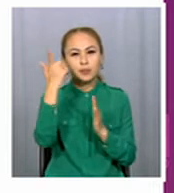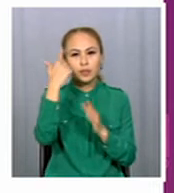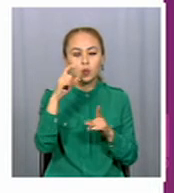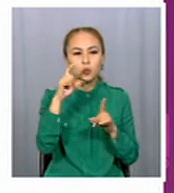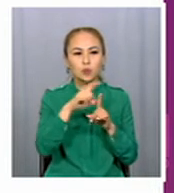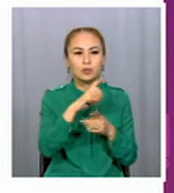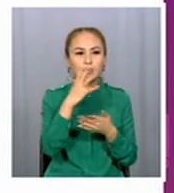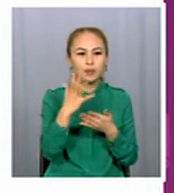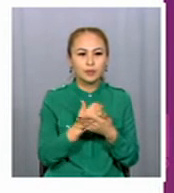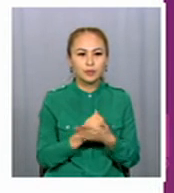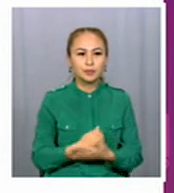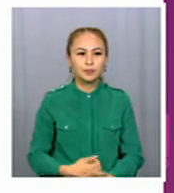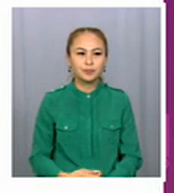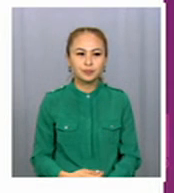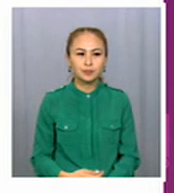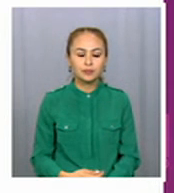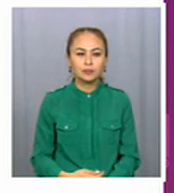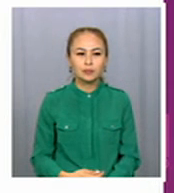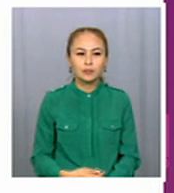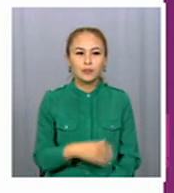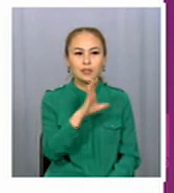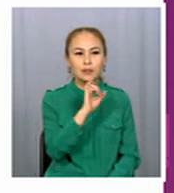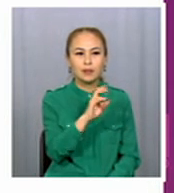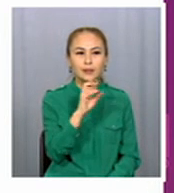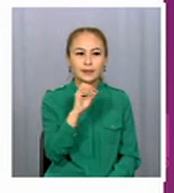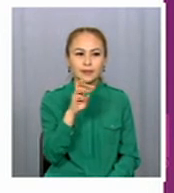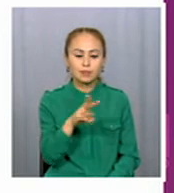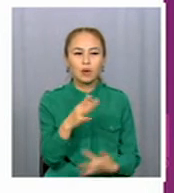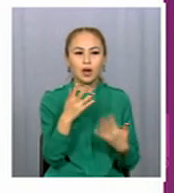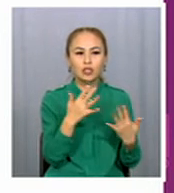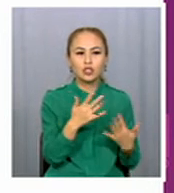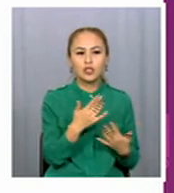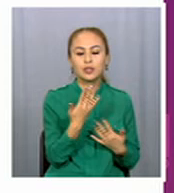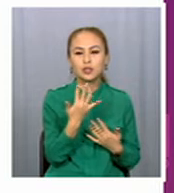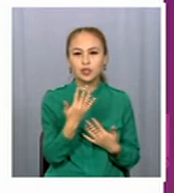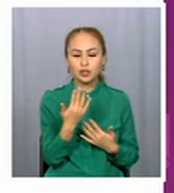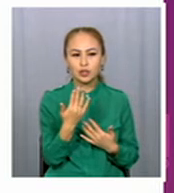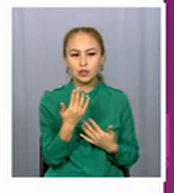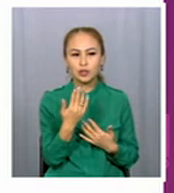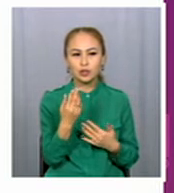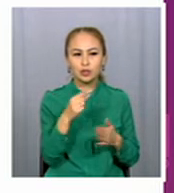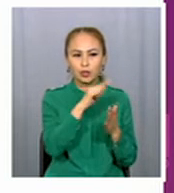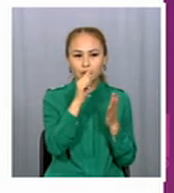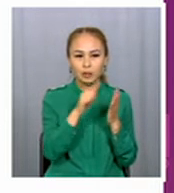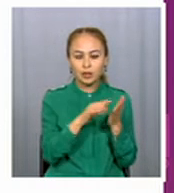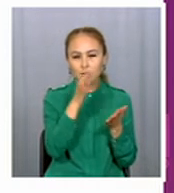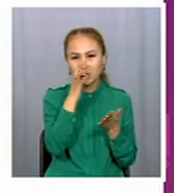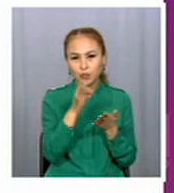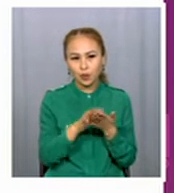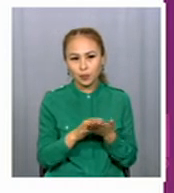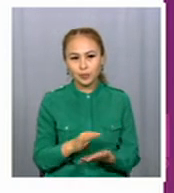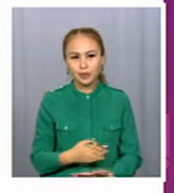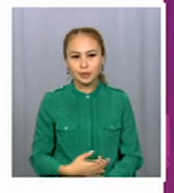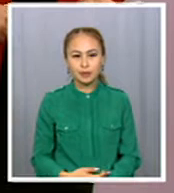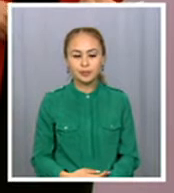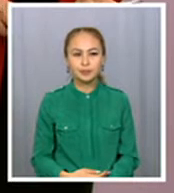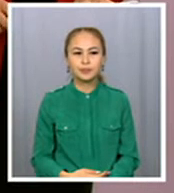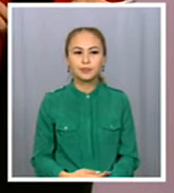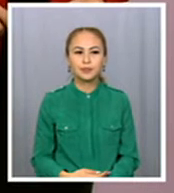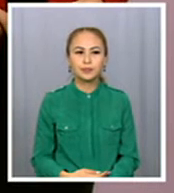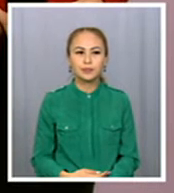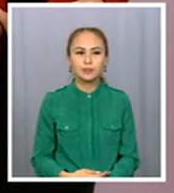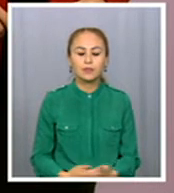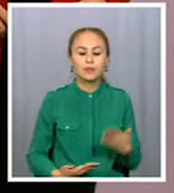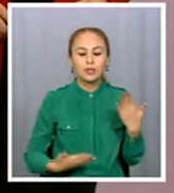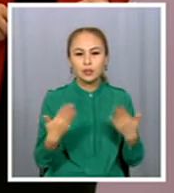сөз табы. Санесім, қанша, неше, нешінші деген сұрақтарға жауап береді.